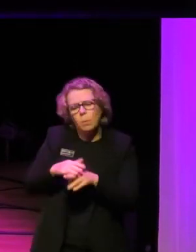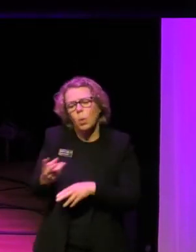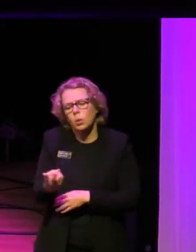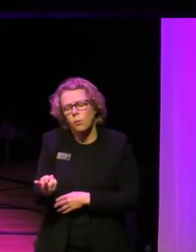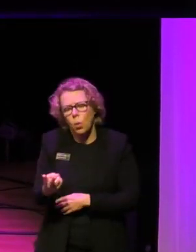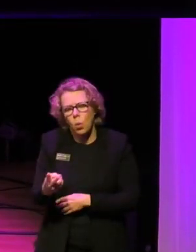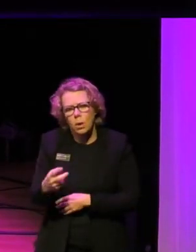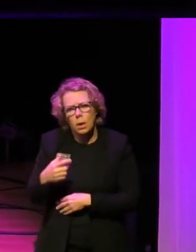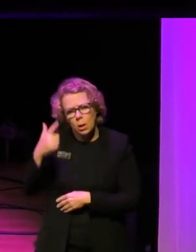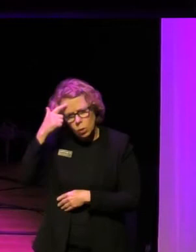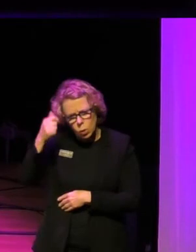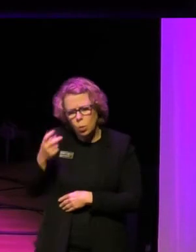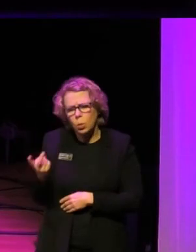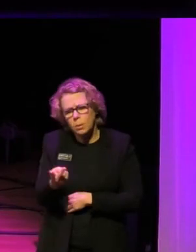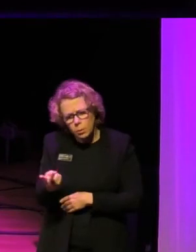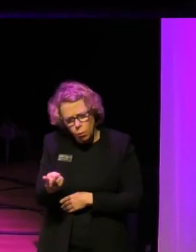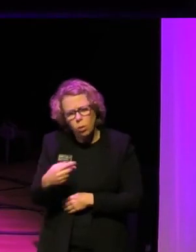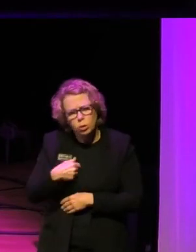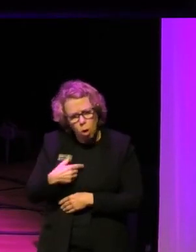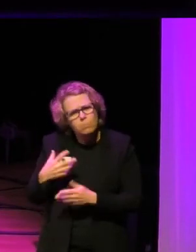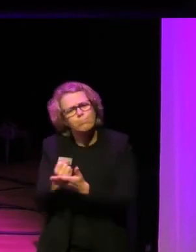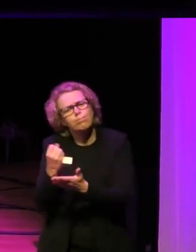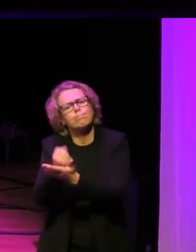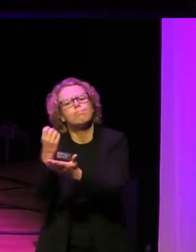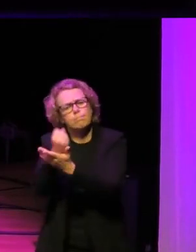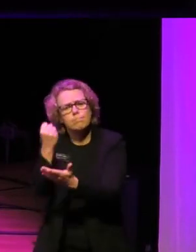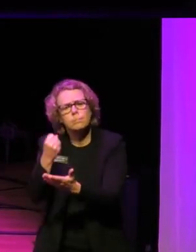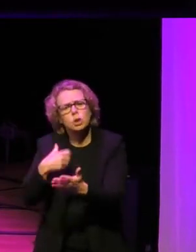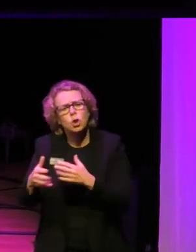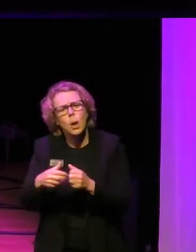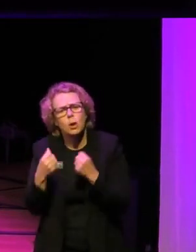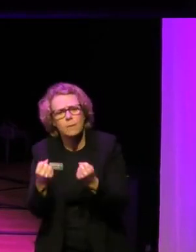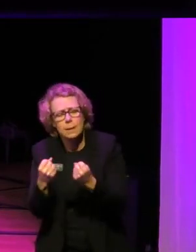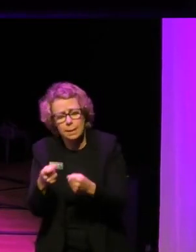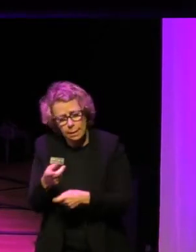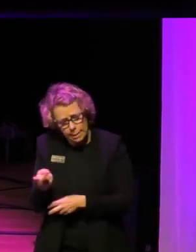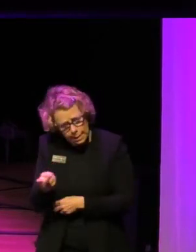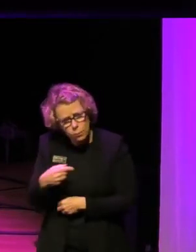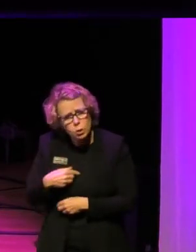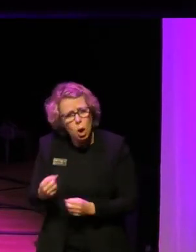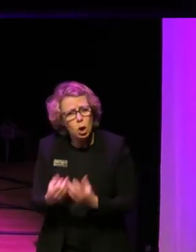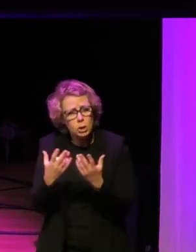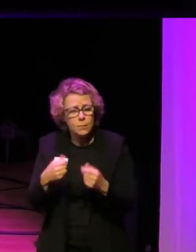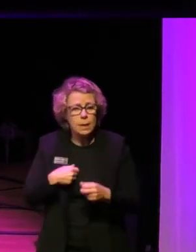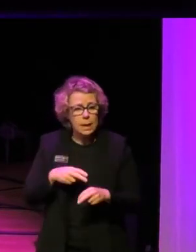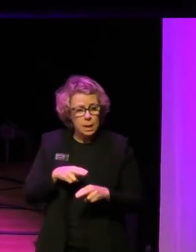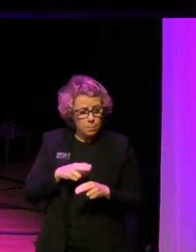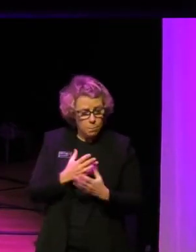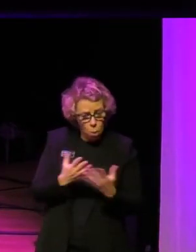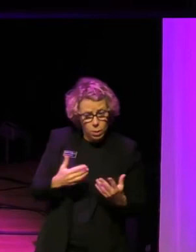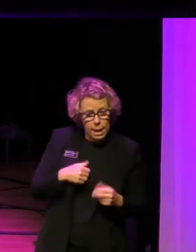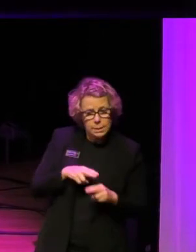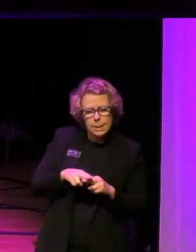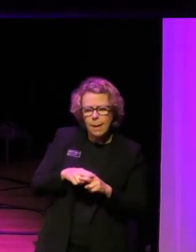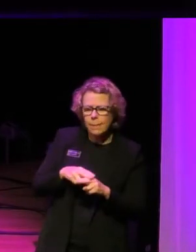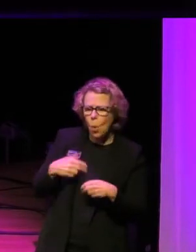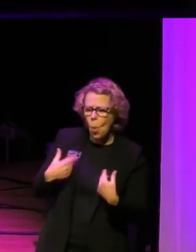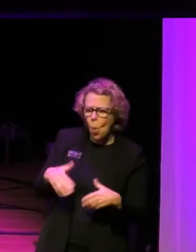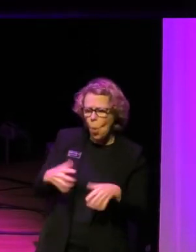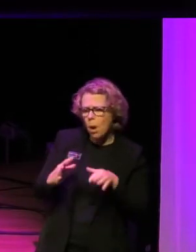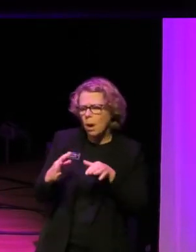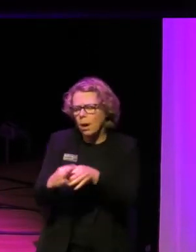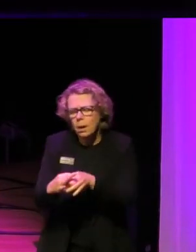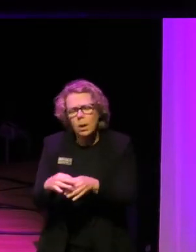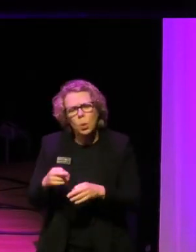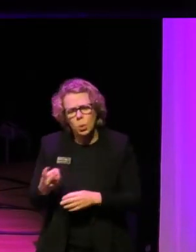ändå tror på att ni kommer göra skillnaden, att det är ni som kommer liksom lösa det här. För så ja, känner ni många.